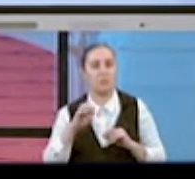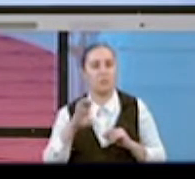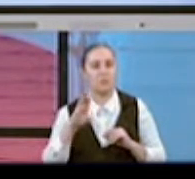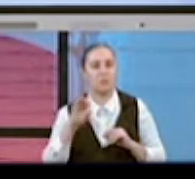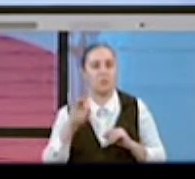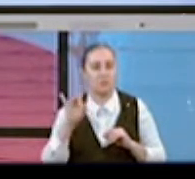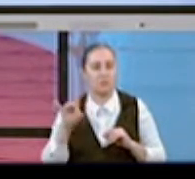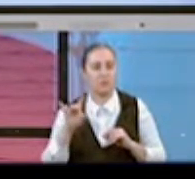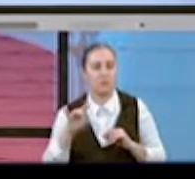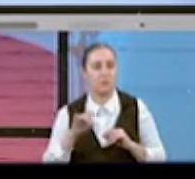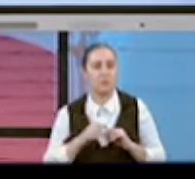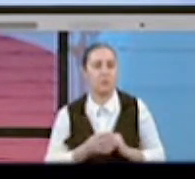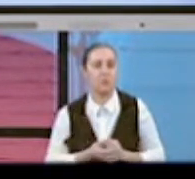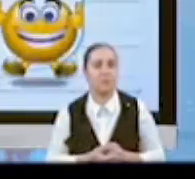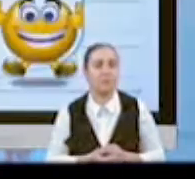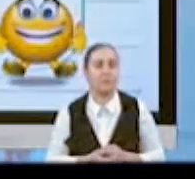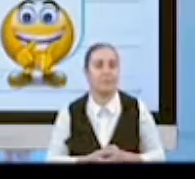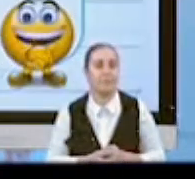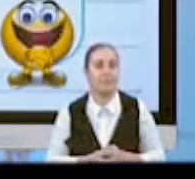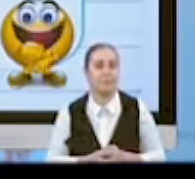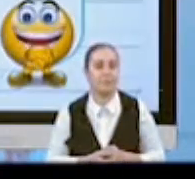и фломастер.